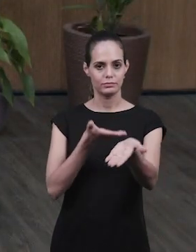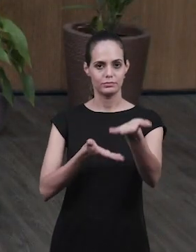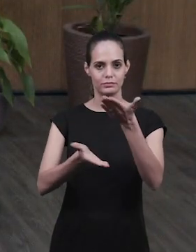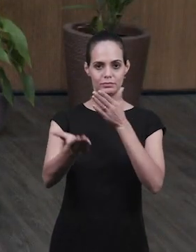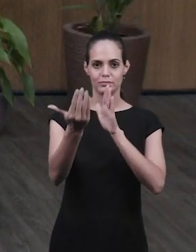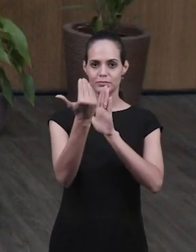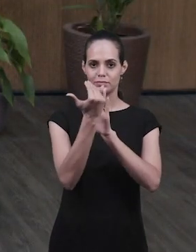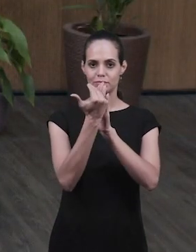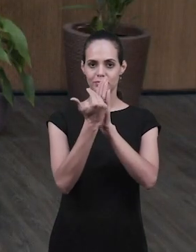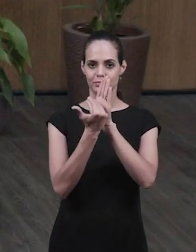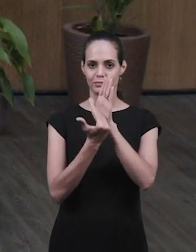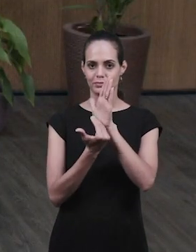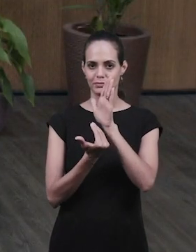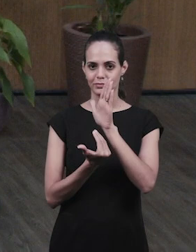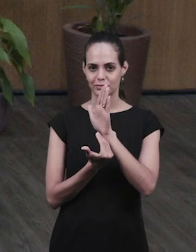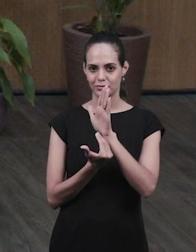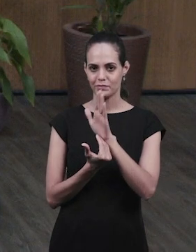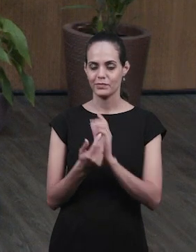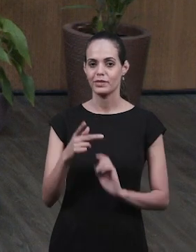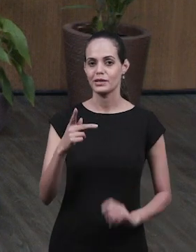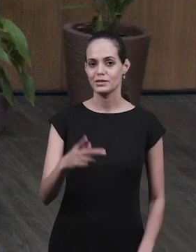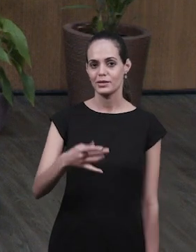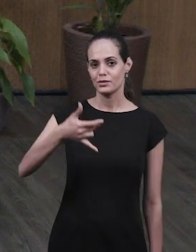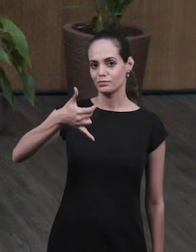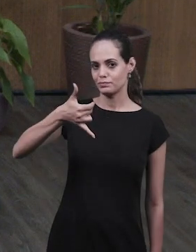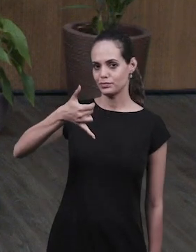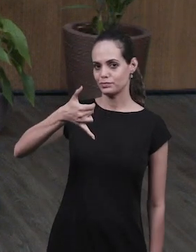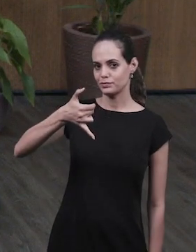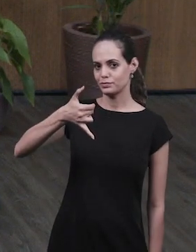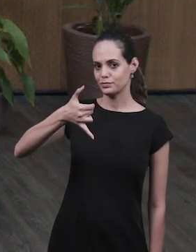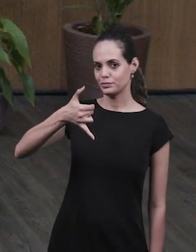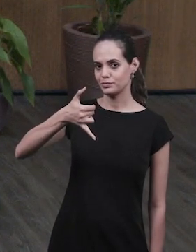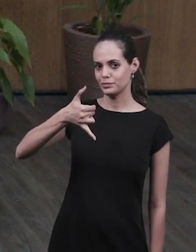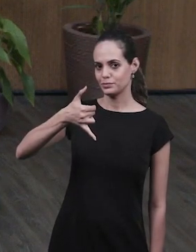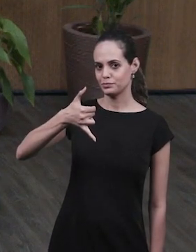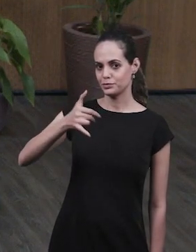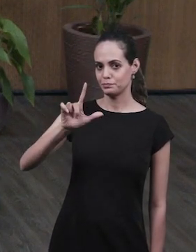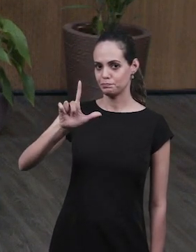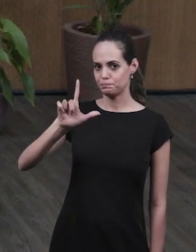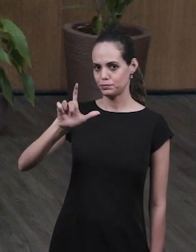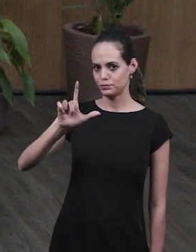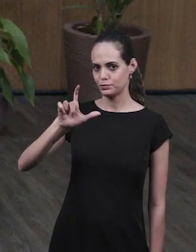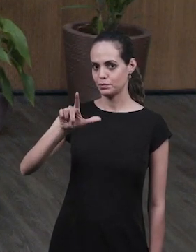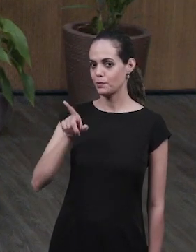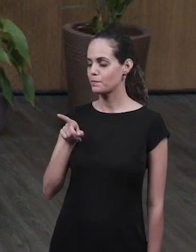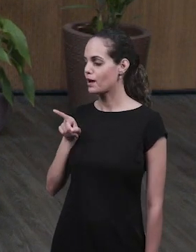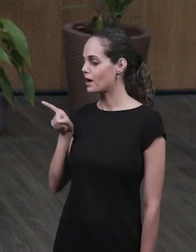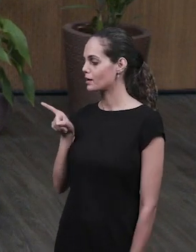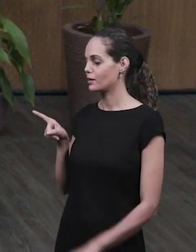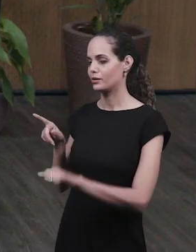participer. Pour interagir avec le programme,